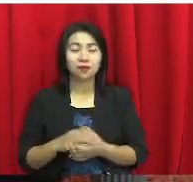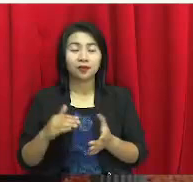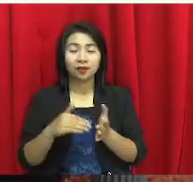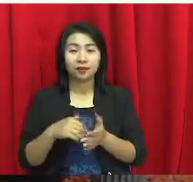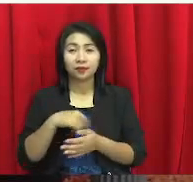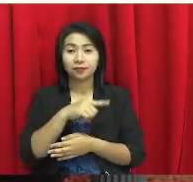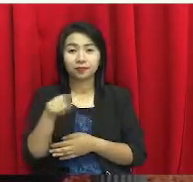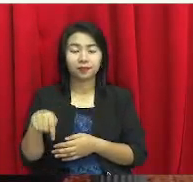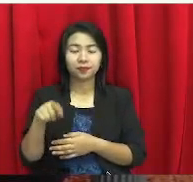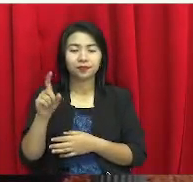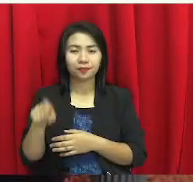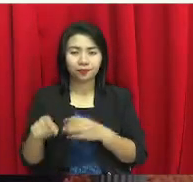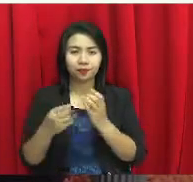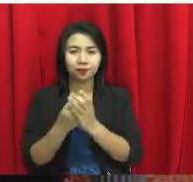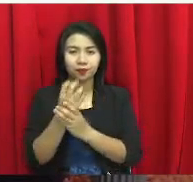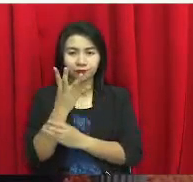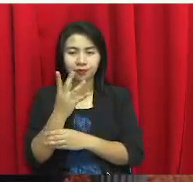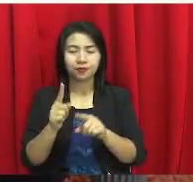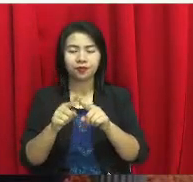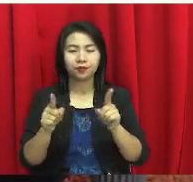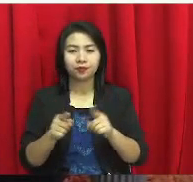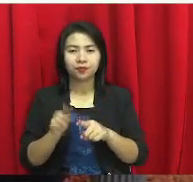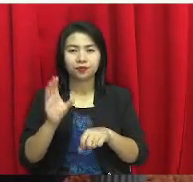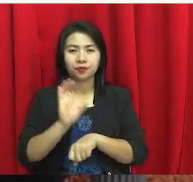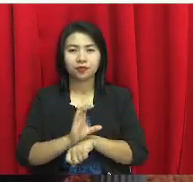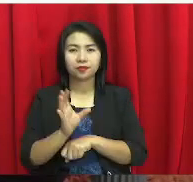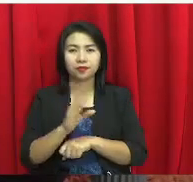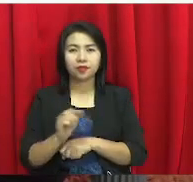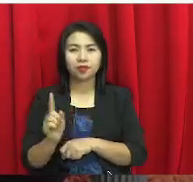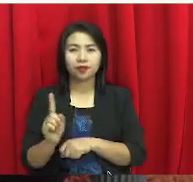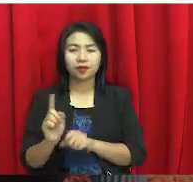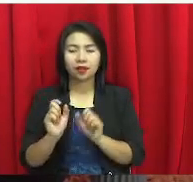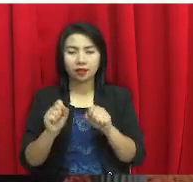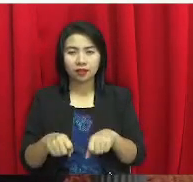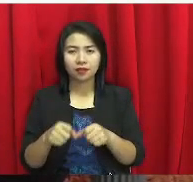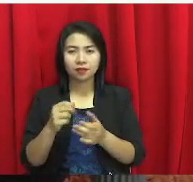Tayo po ay lumago sa as a church. At ang makakatulong po, isa po sa mga